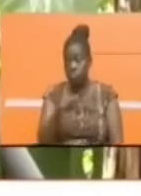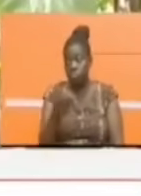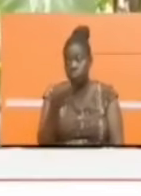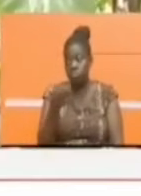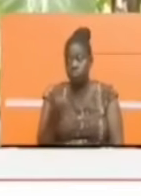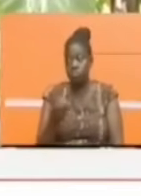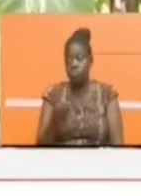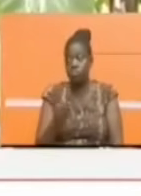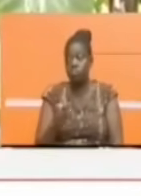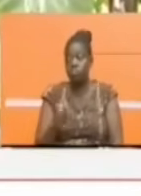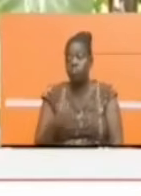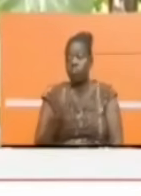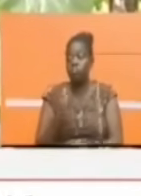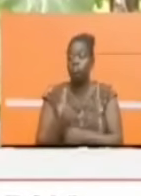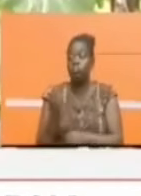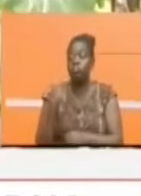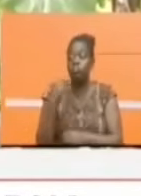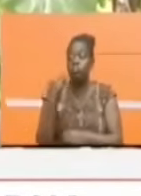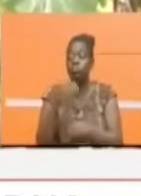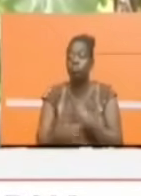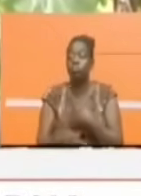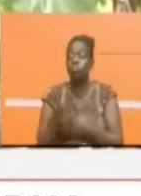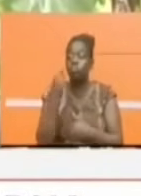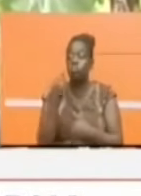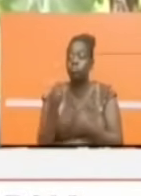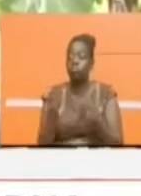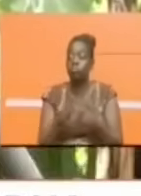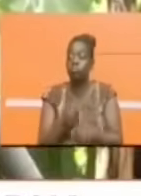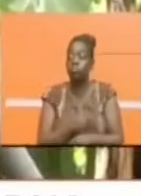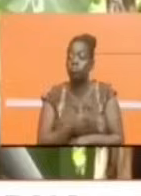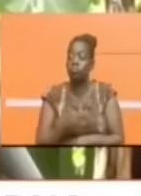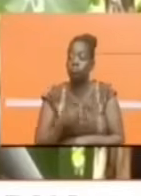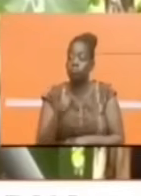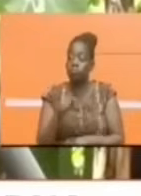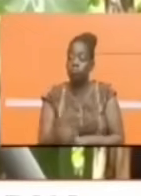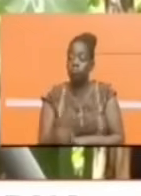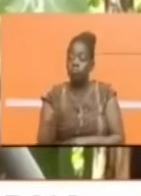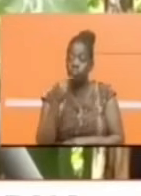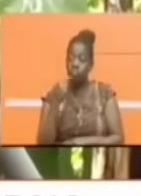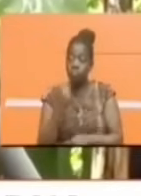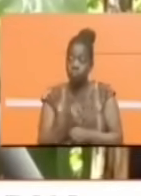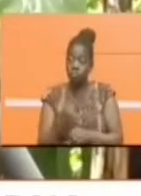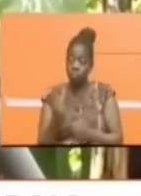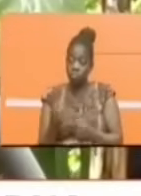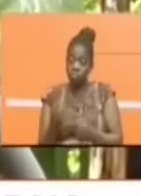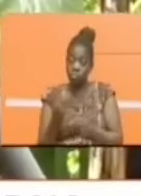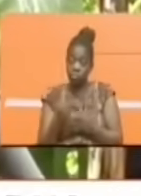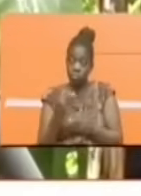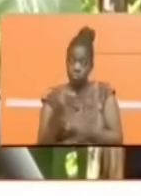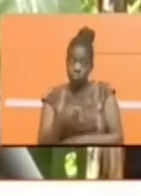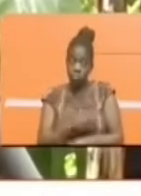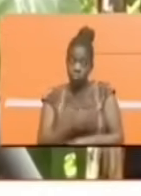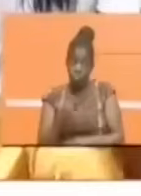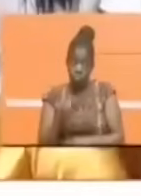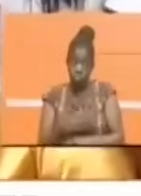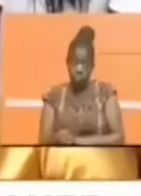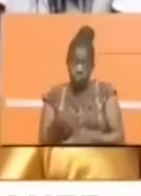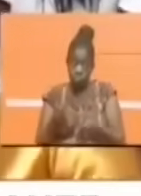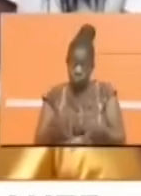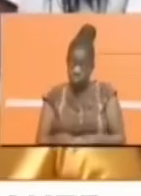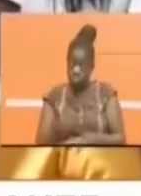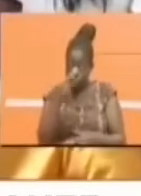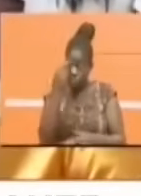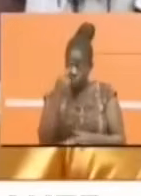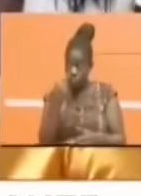waffe addakwani oba nnyina yaani oyo omuwala ayita maama waabwe yamuzala mu ddiini